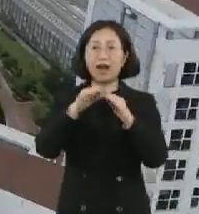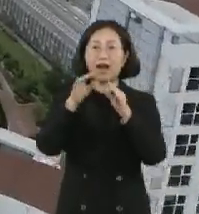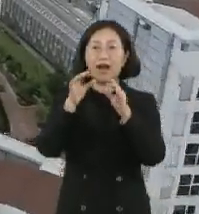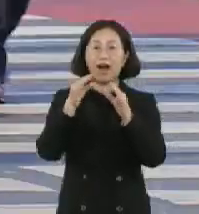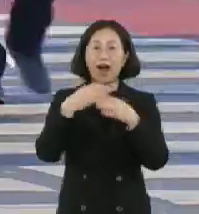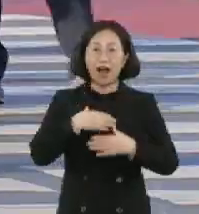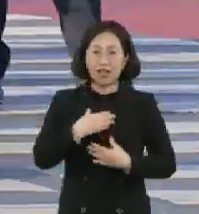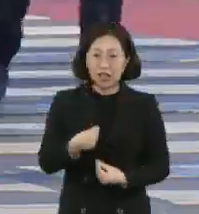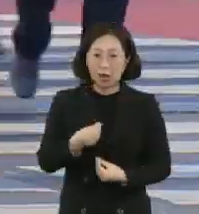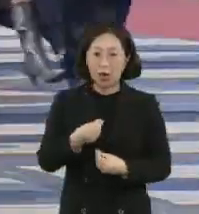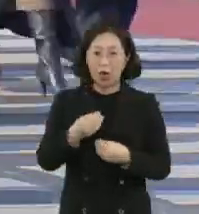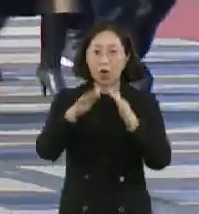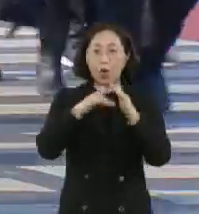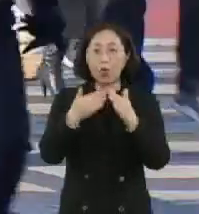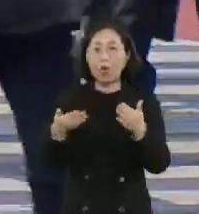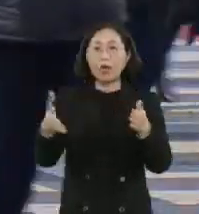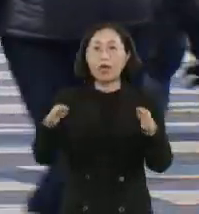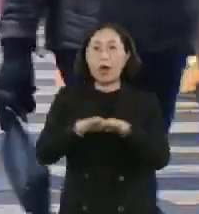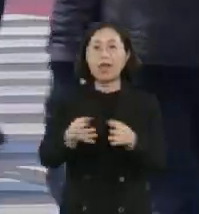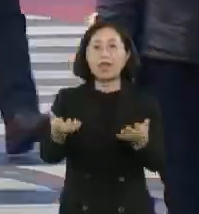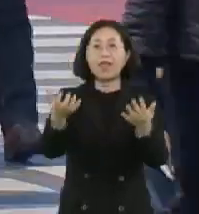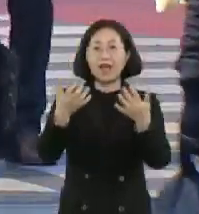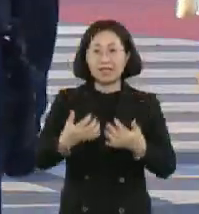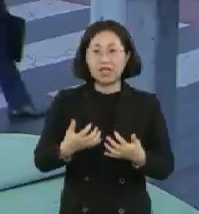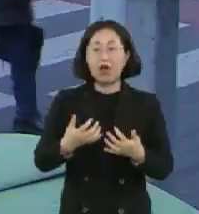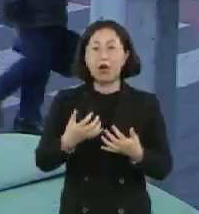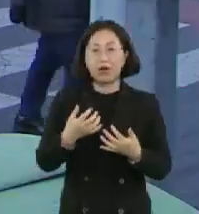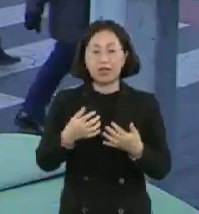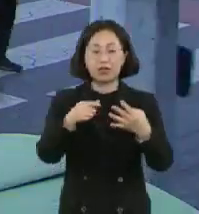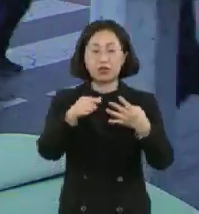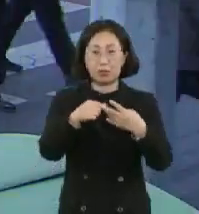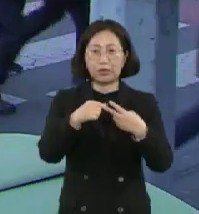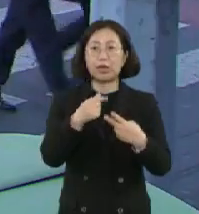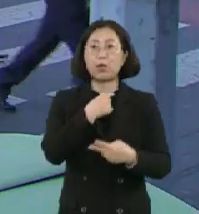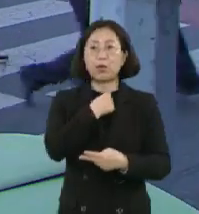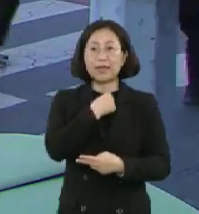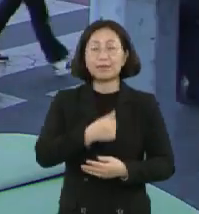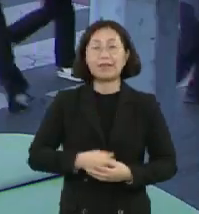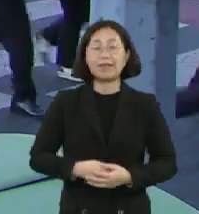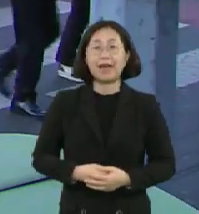이전 등 혁신도시 완성 등이 뒤를 이었습니다 dj b 장석영 입니다